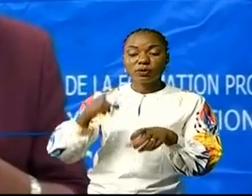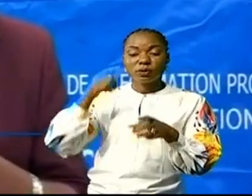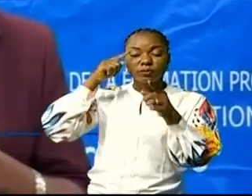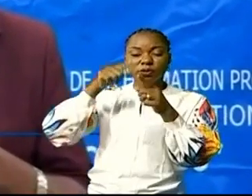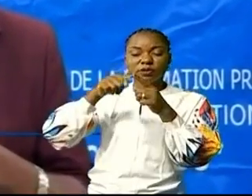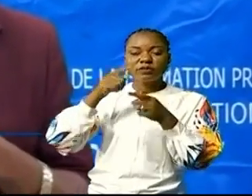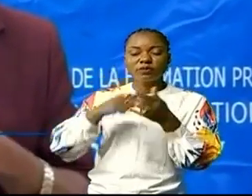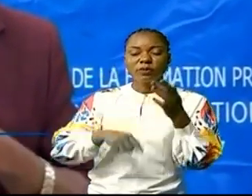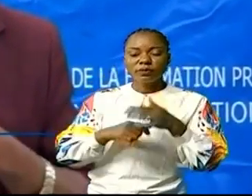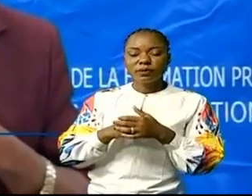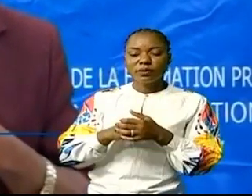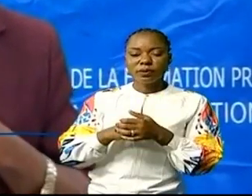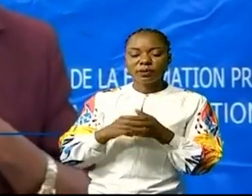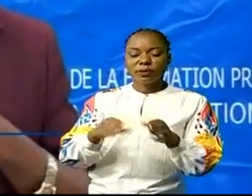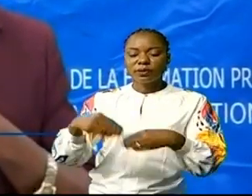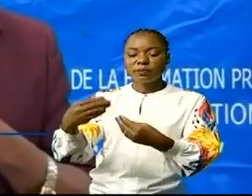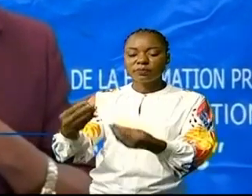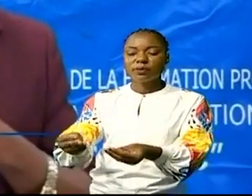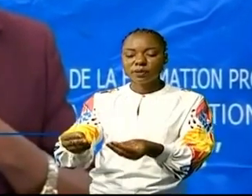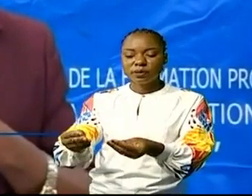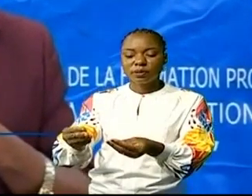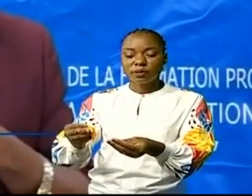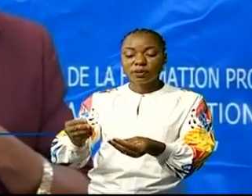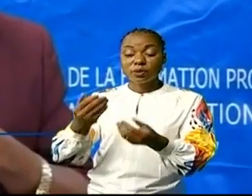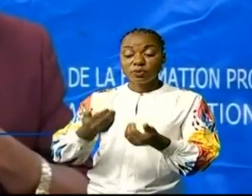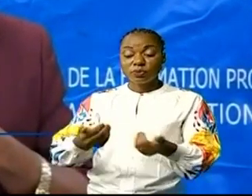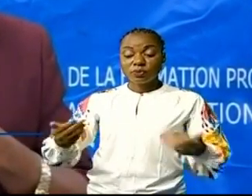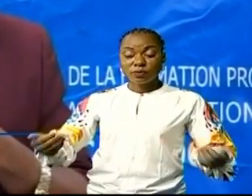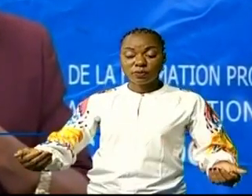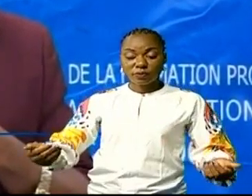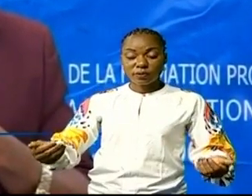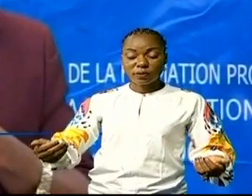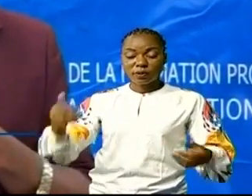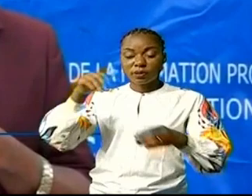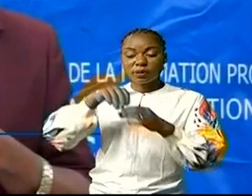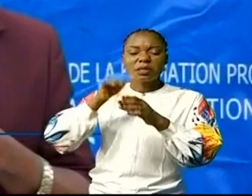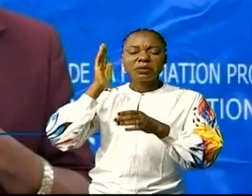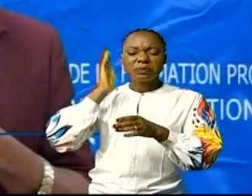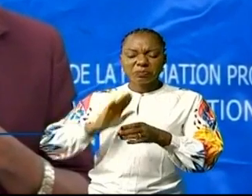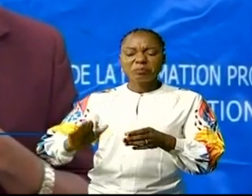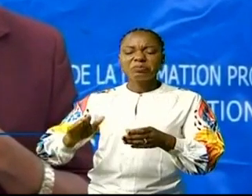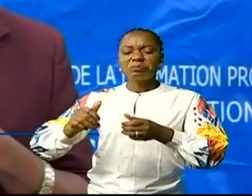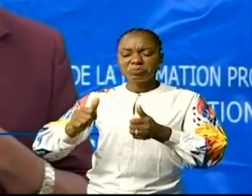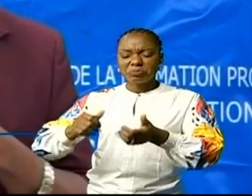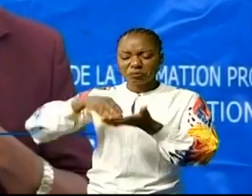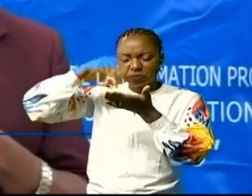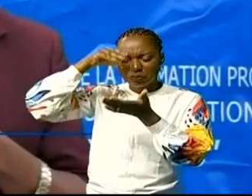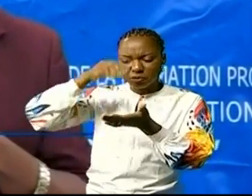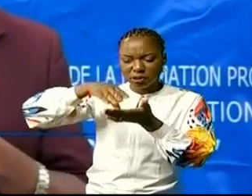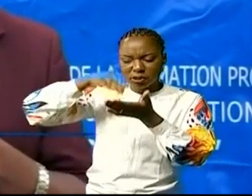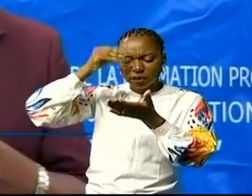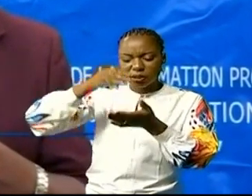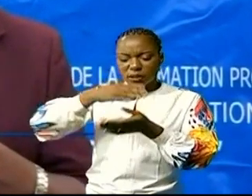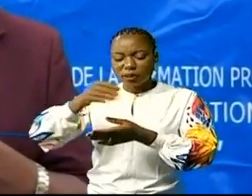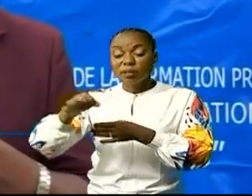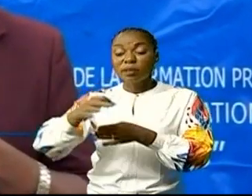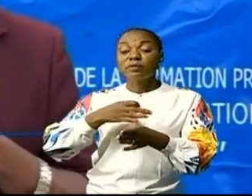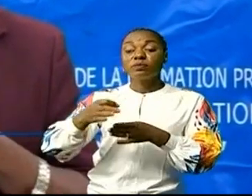objectif de placer nos enfants dans de bonnes conditions d'études ou